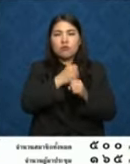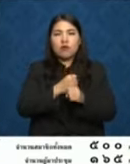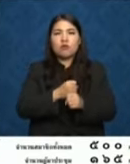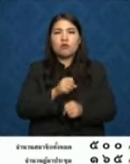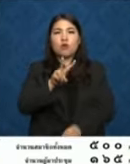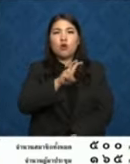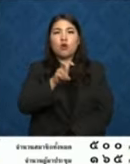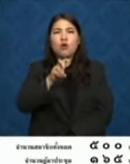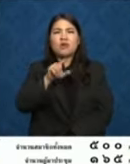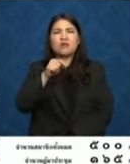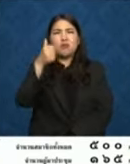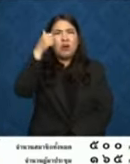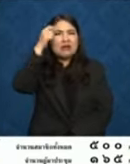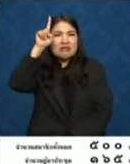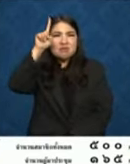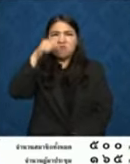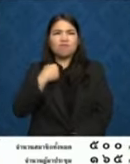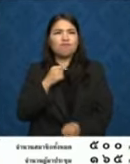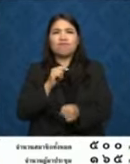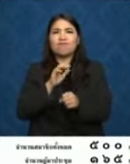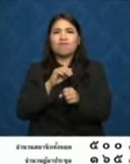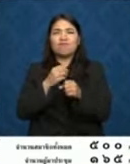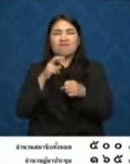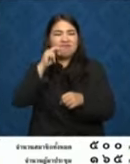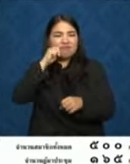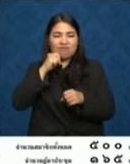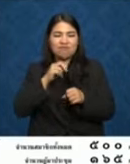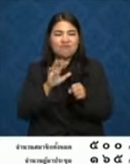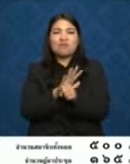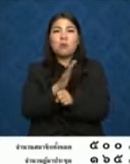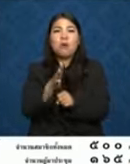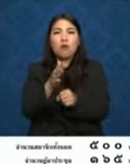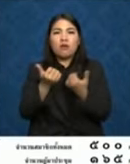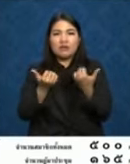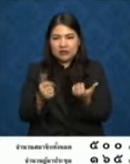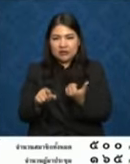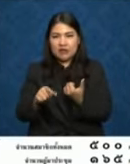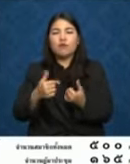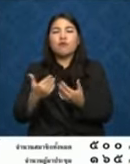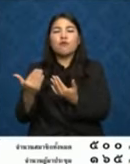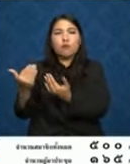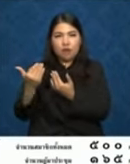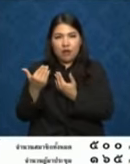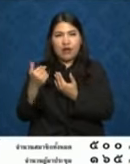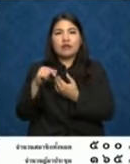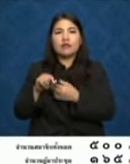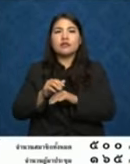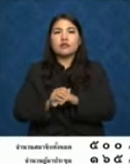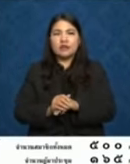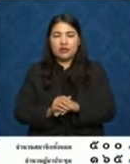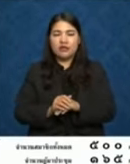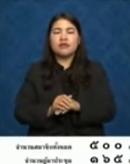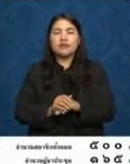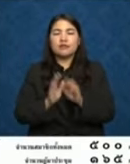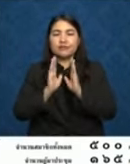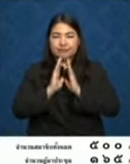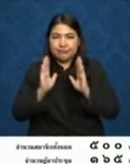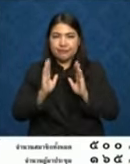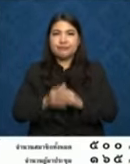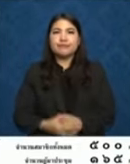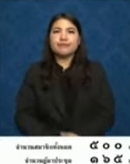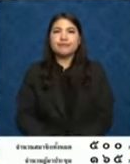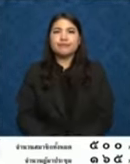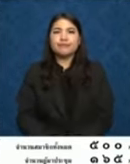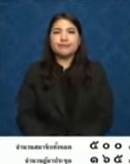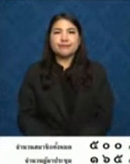ต่อวันซึ่งไม่เพียงพอต่อความต้องการของประชาชนจึงขอประสานงานมายังหน่วยงานที่เกี่ยวข้องครับท่านประธานครับขอบคุณมากครับ ข